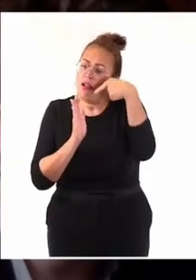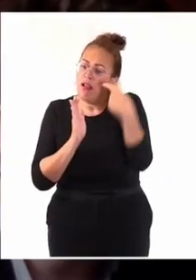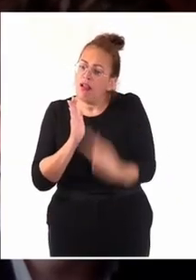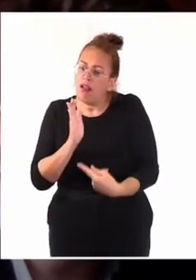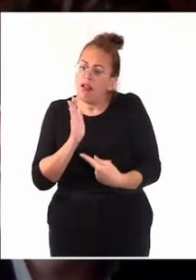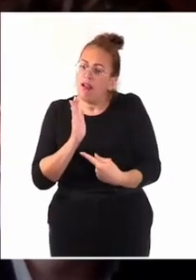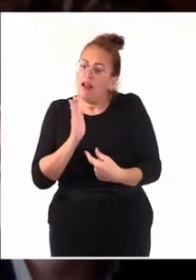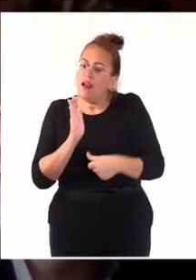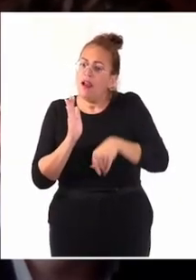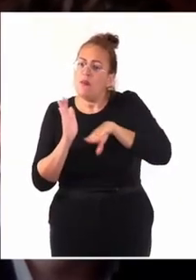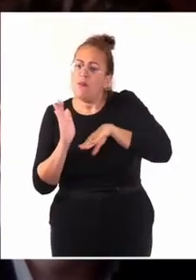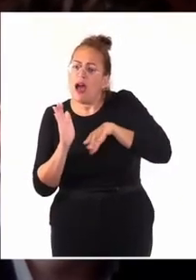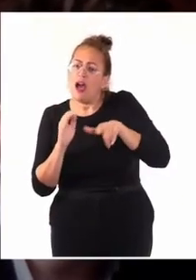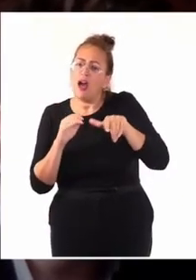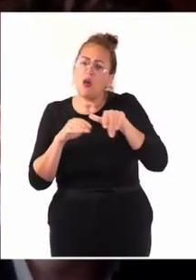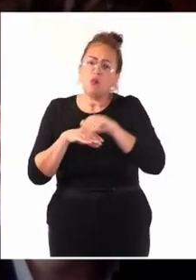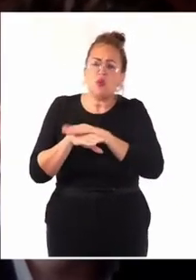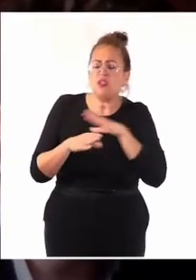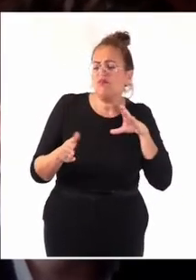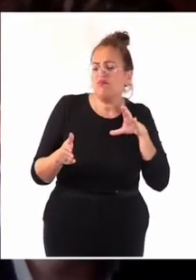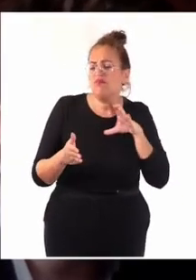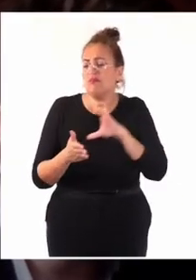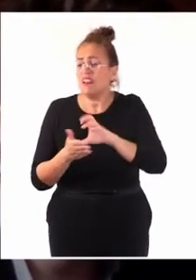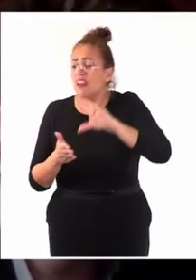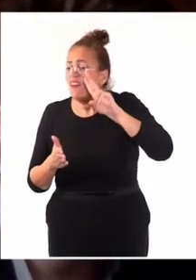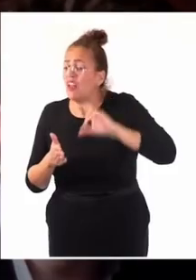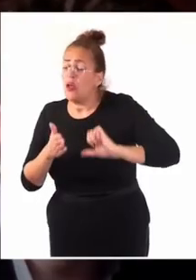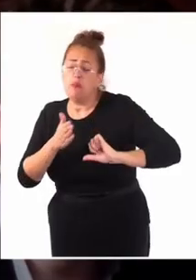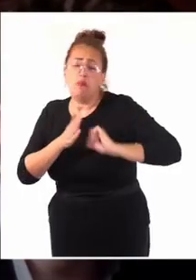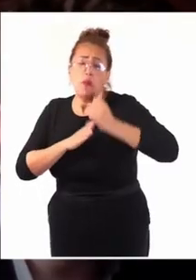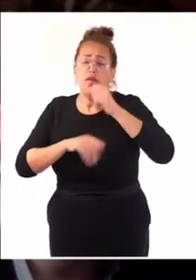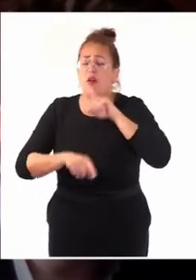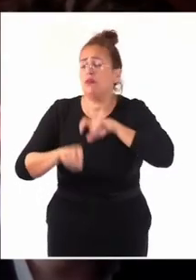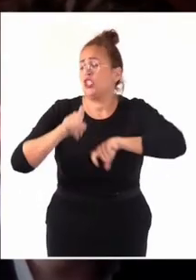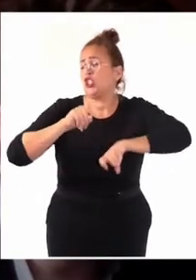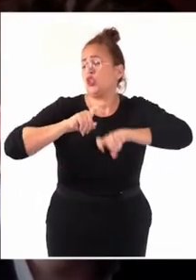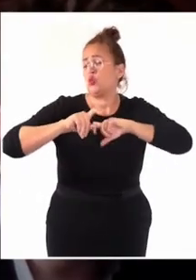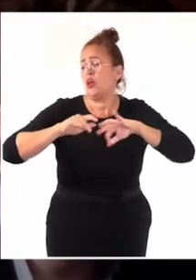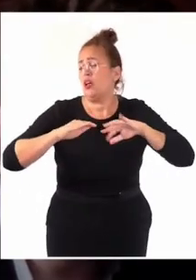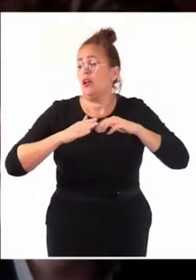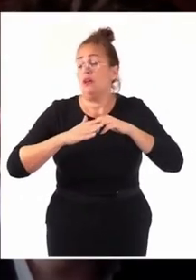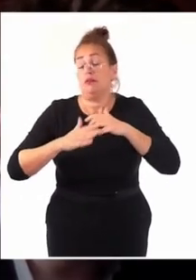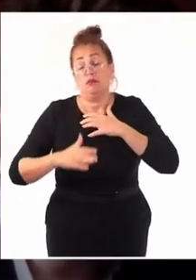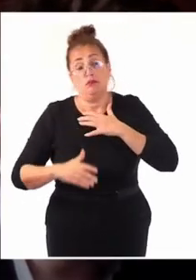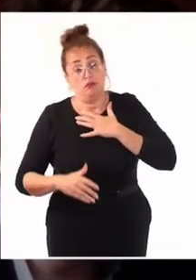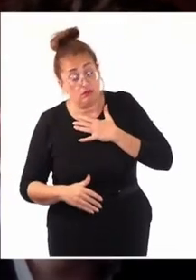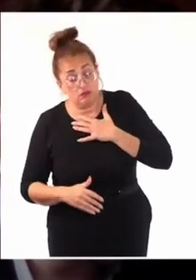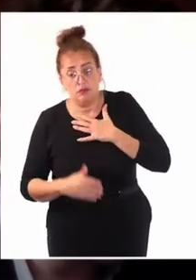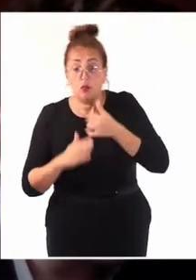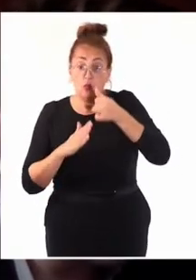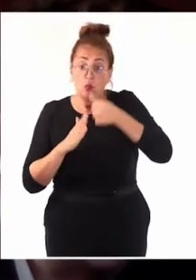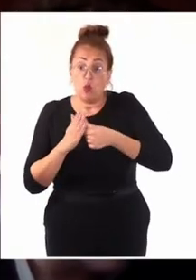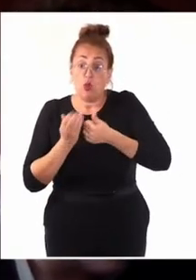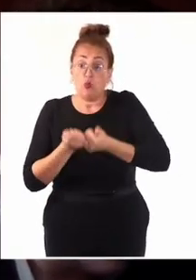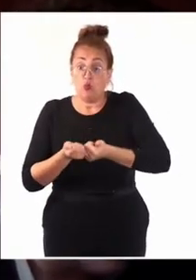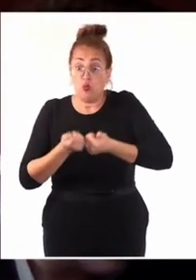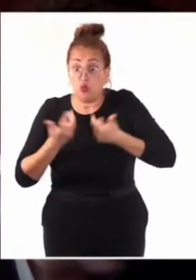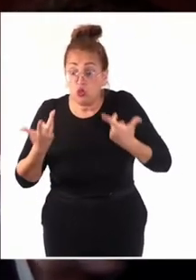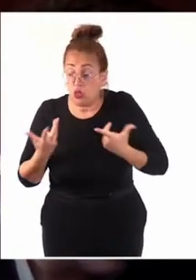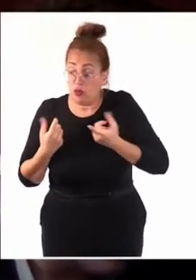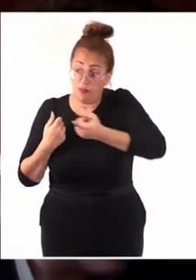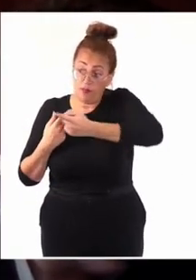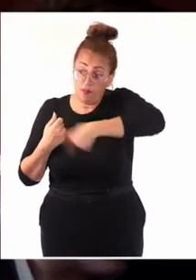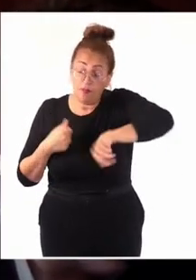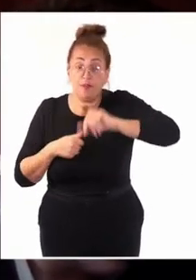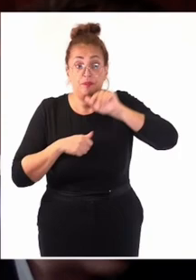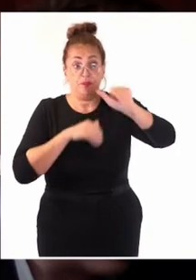que vous qualifiez de sans précédent? Cela fait des mois qu'on vous alerte sur la dégradation des